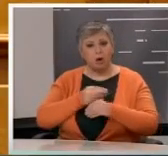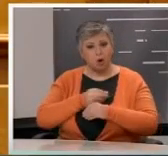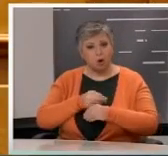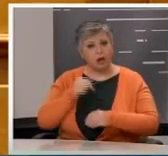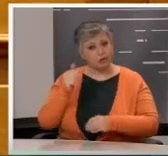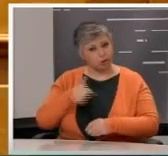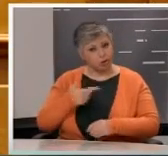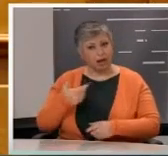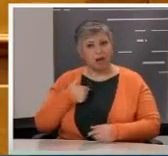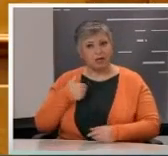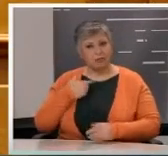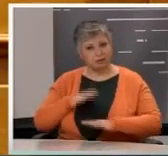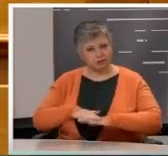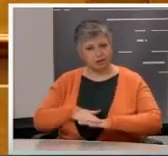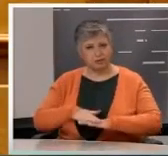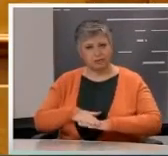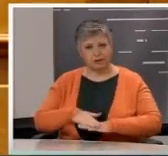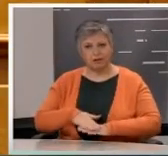κανείς.